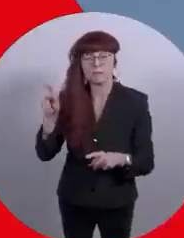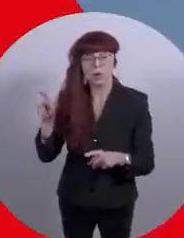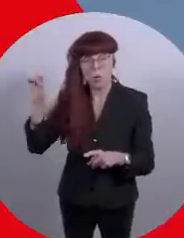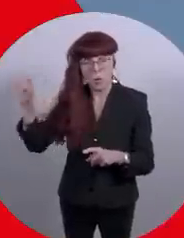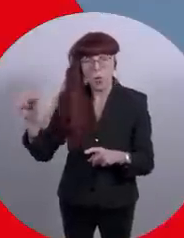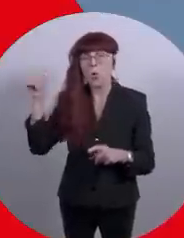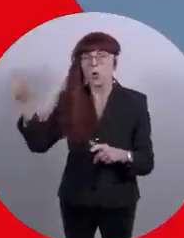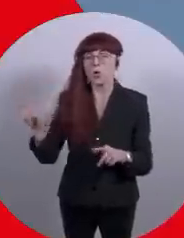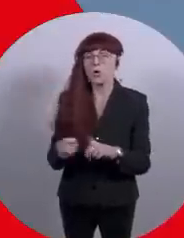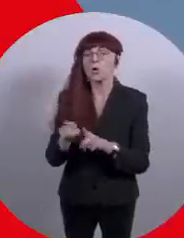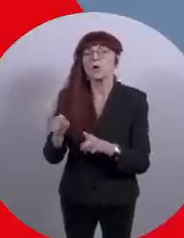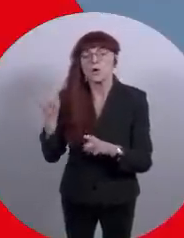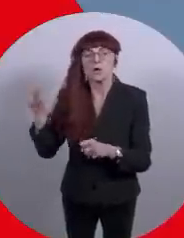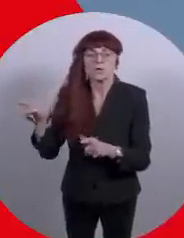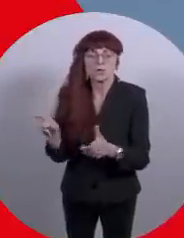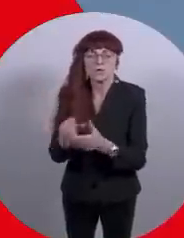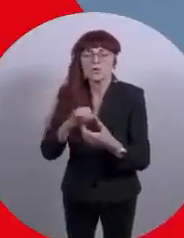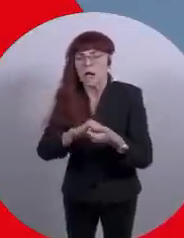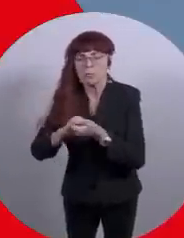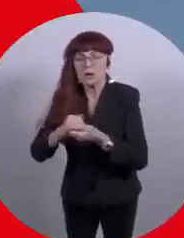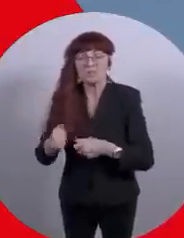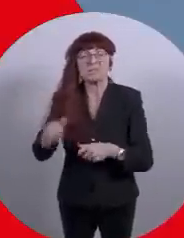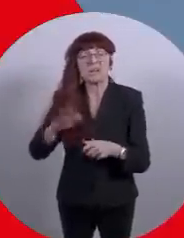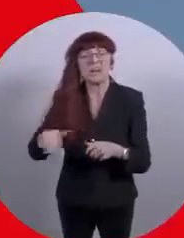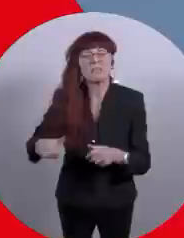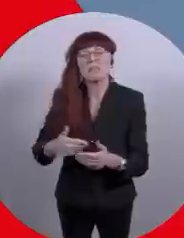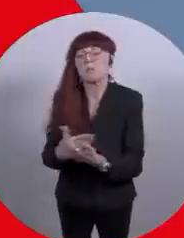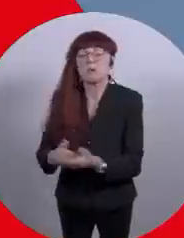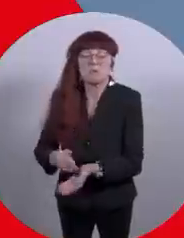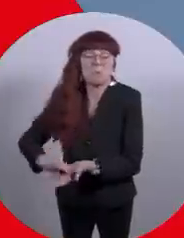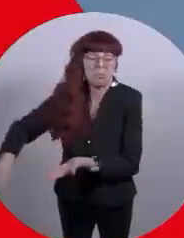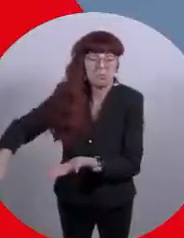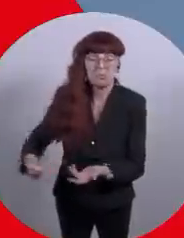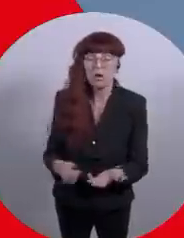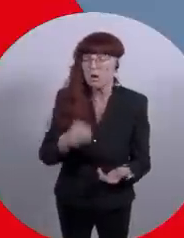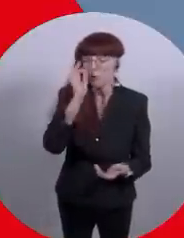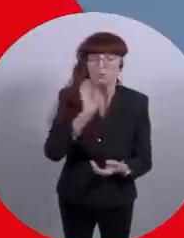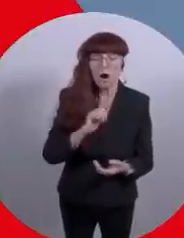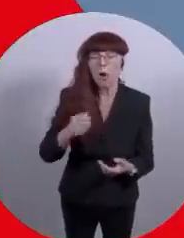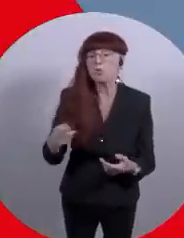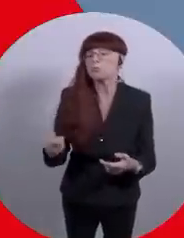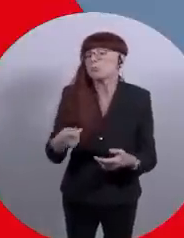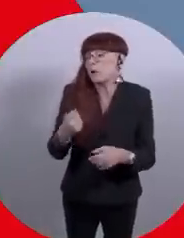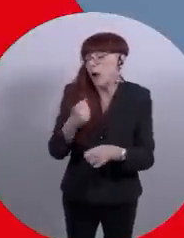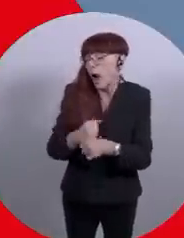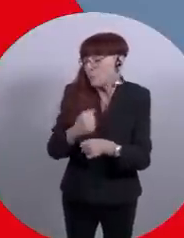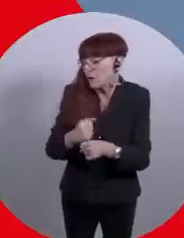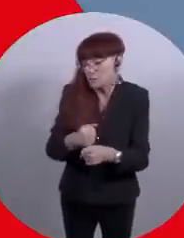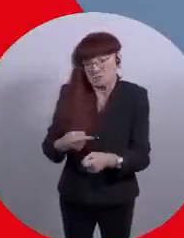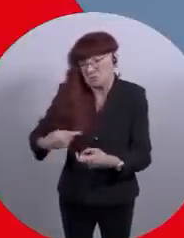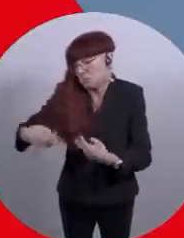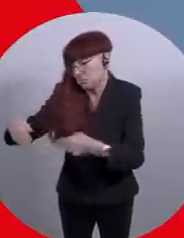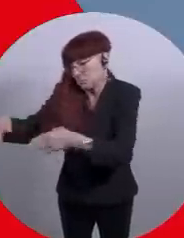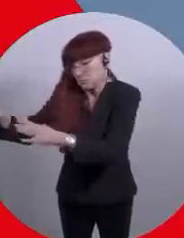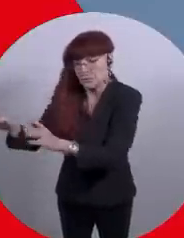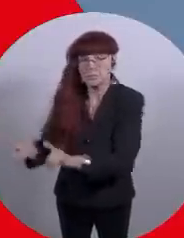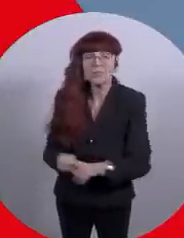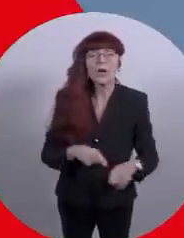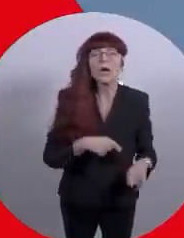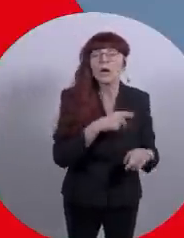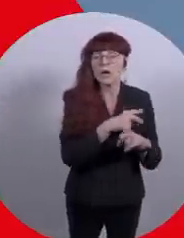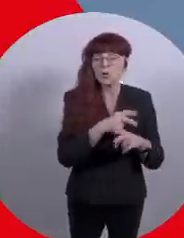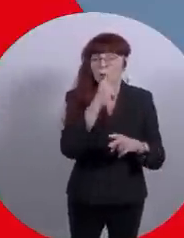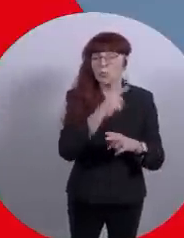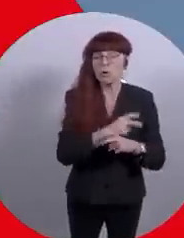geht Frauen werden bewusst aus dem Erwerbsleben gedrängt in Niederösterreich koaliert die ÖVP lieber mit